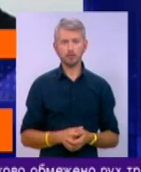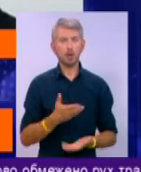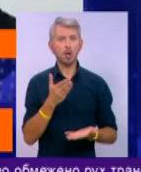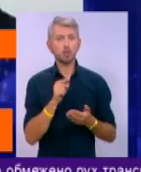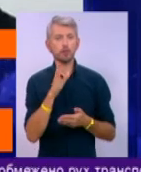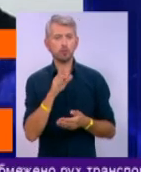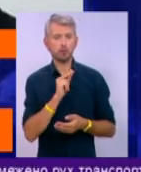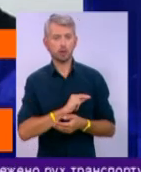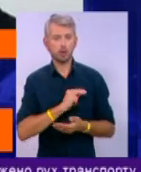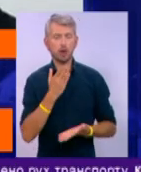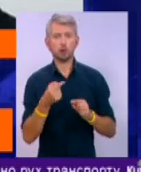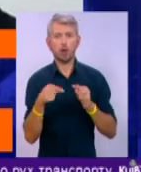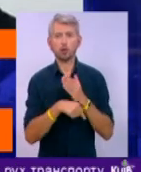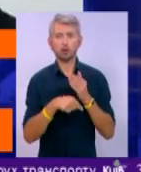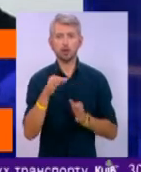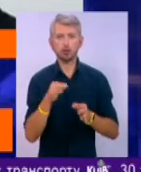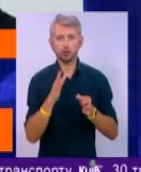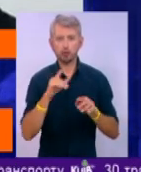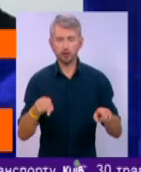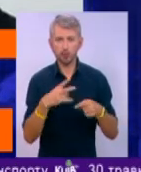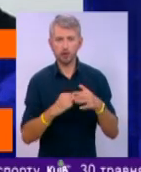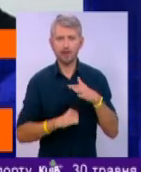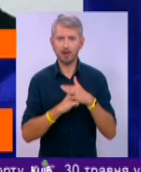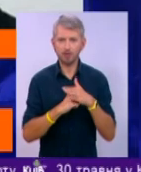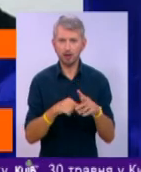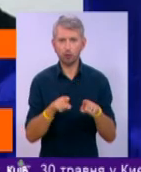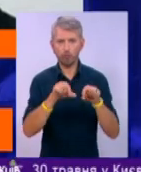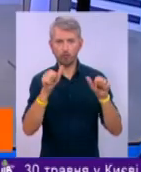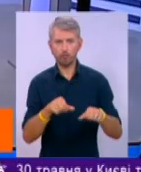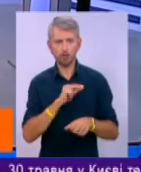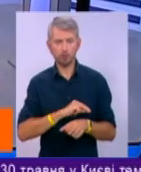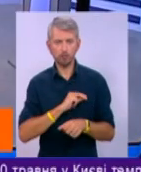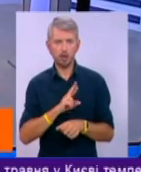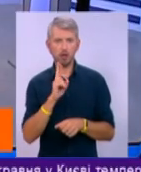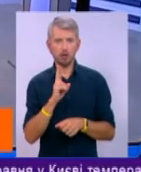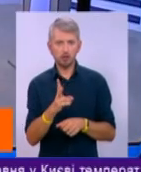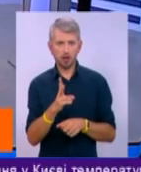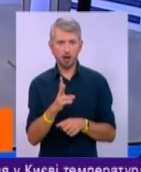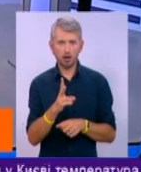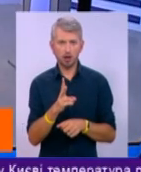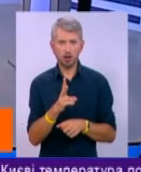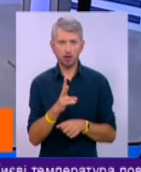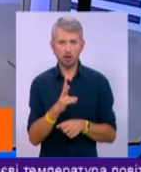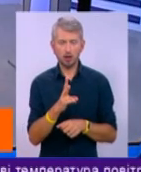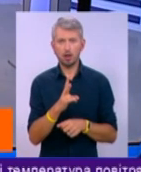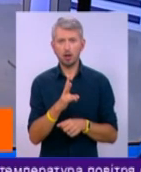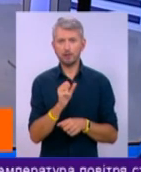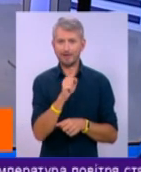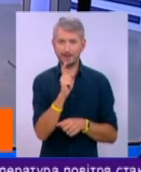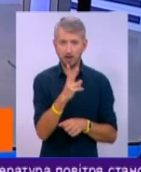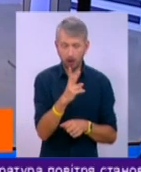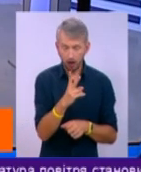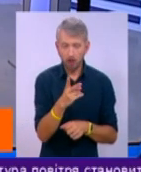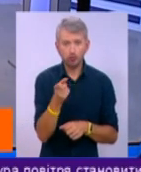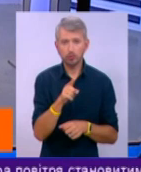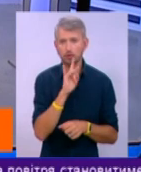вони будуть працювати, якщо антикорупційний суд буде створений на засадах і в такому форматі працювати, як це робить Національна агентство з запобігання корупції, то звісно не